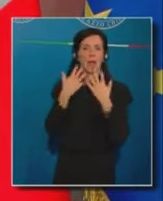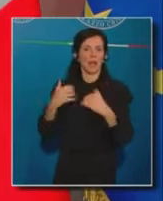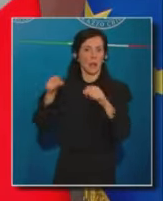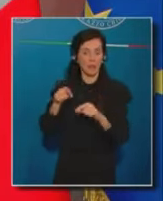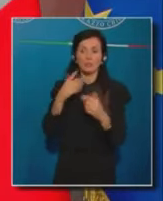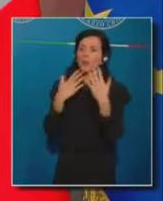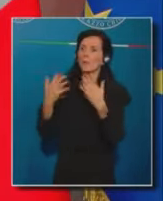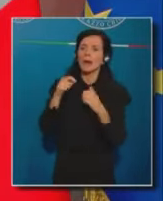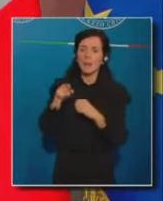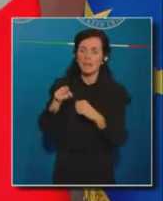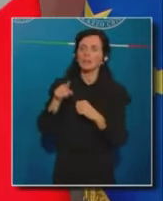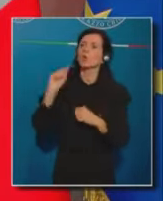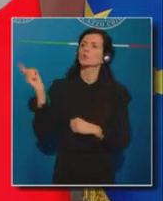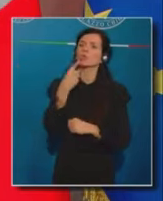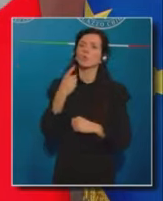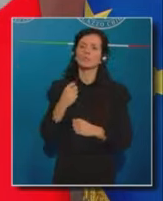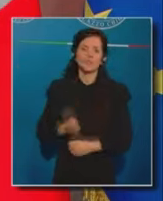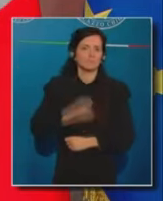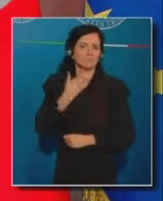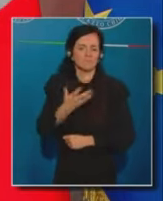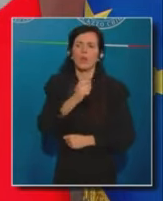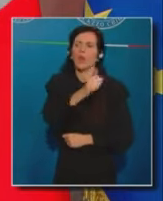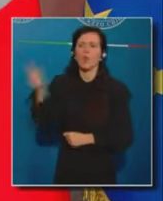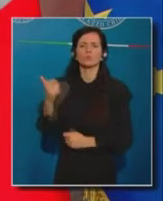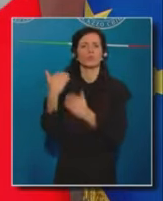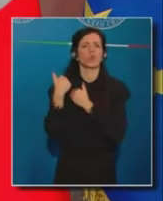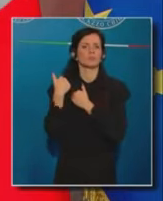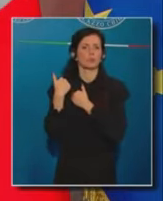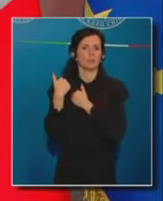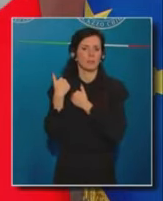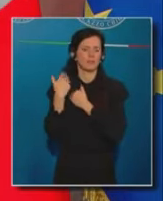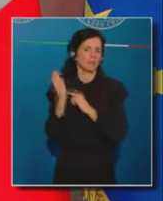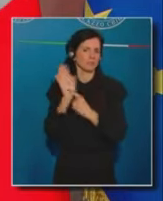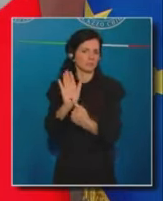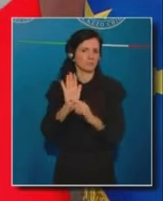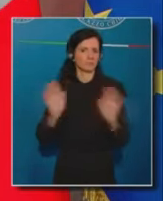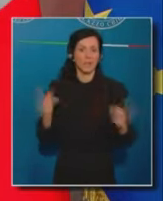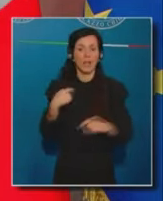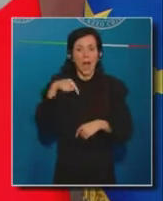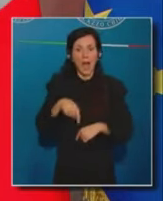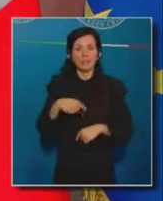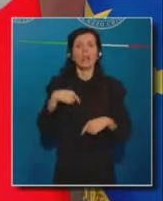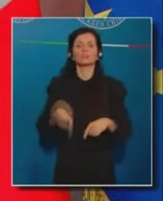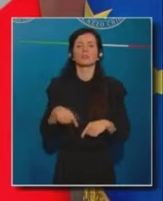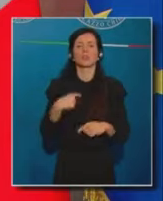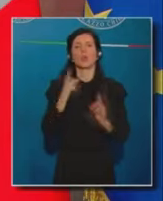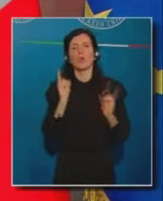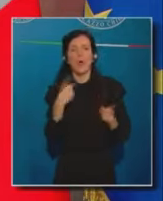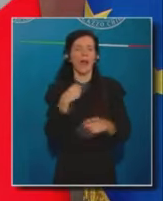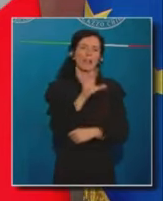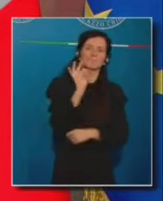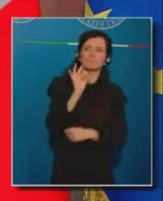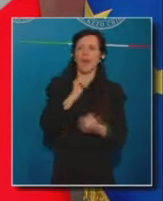quanti esprimeranno la propria posizione ciascuno si assumerà la responsabilità adesso mettermi qui a fare le varie opzioni alternative